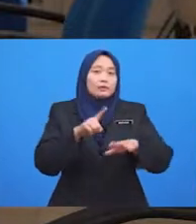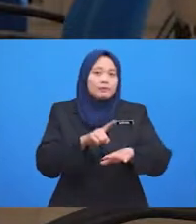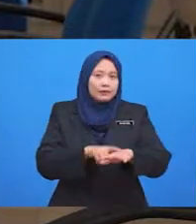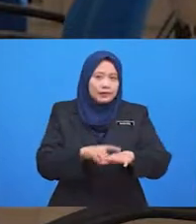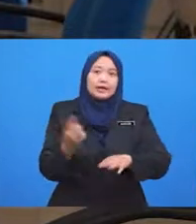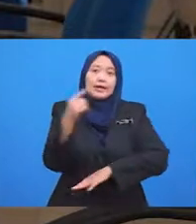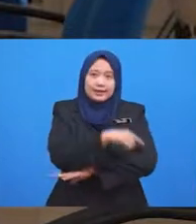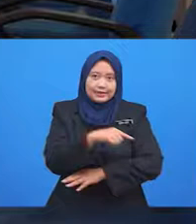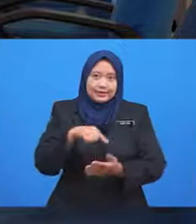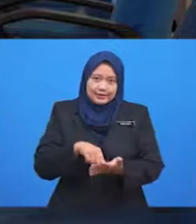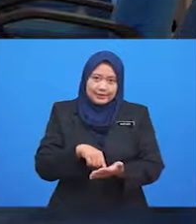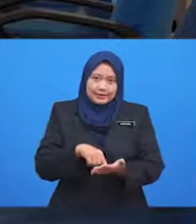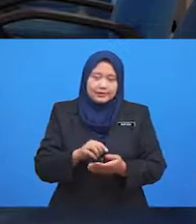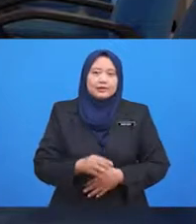ini?